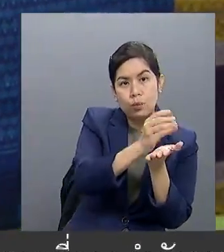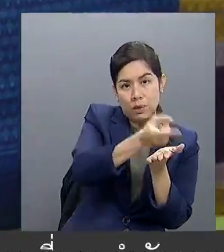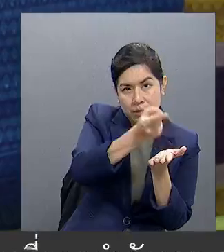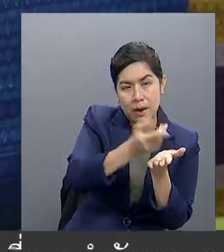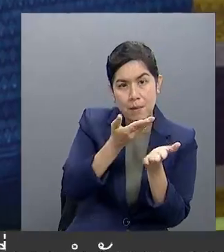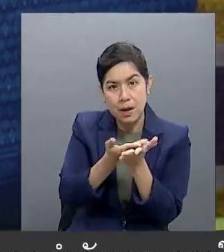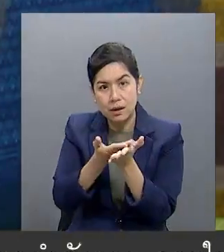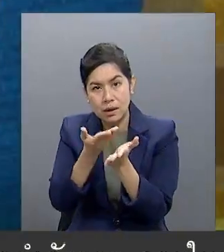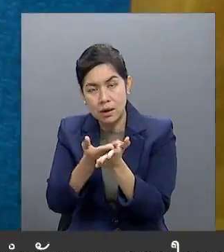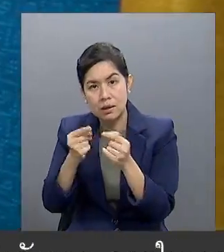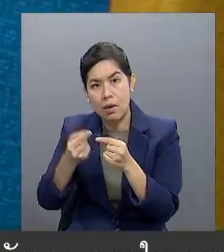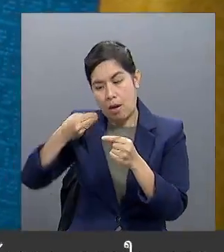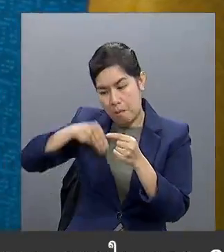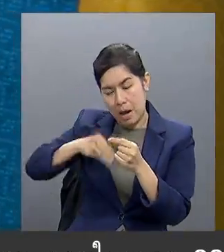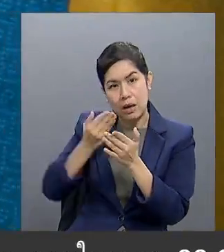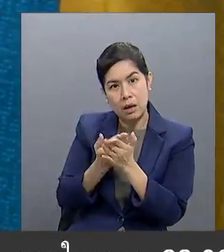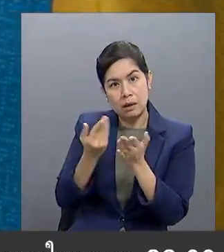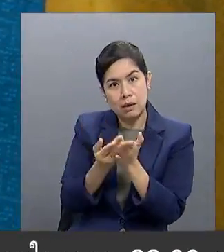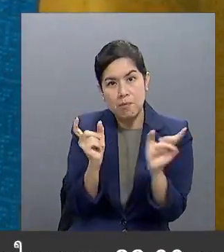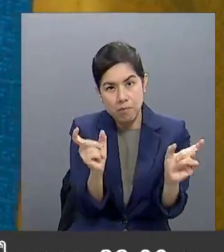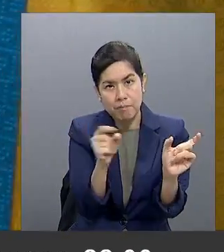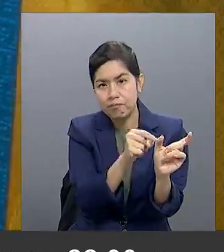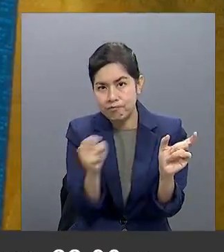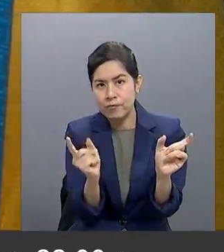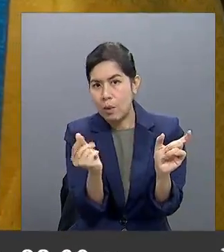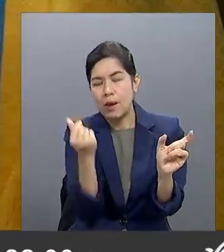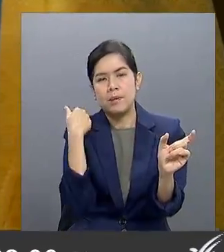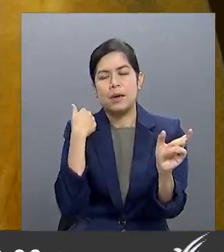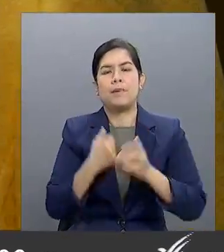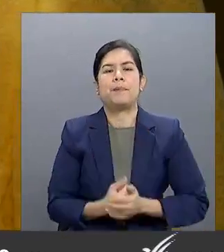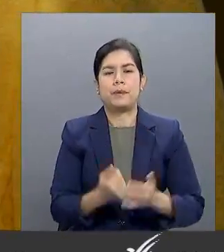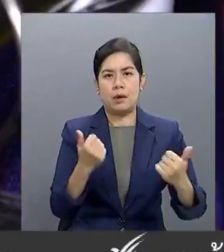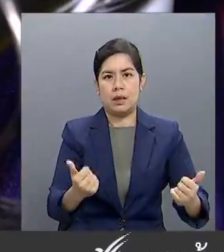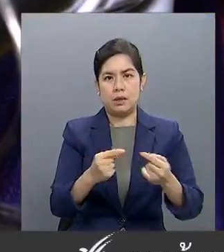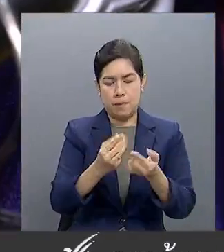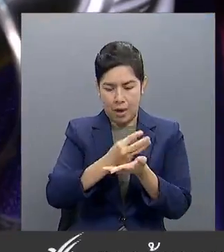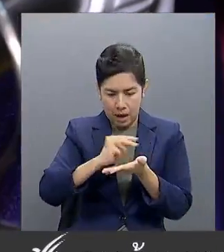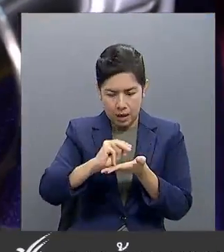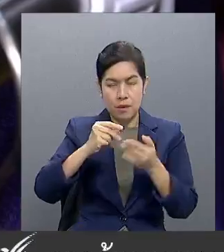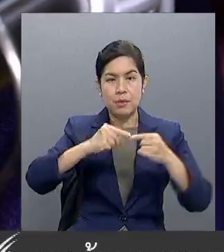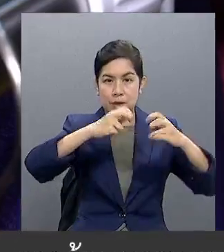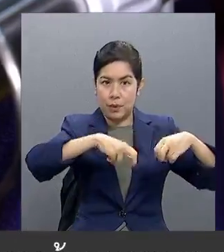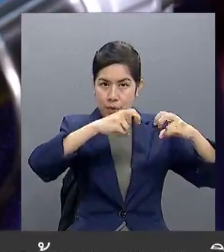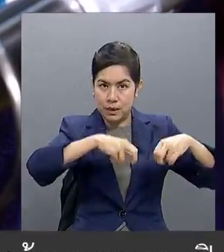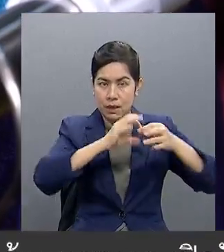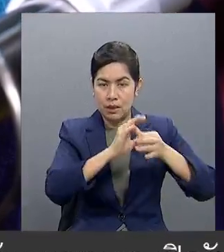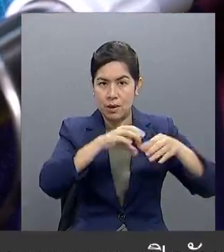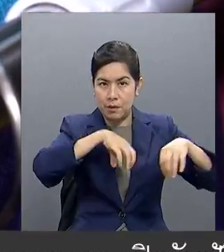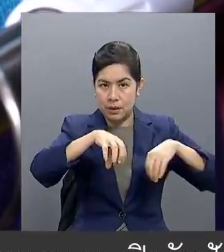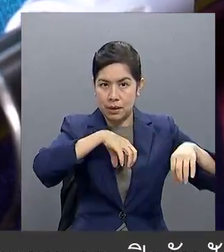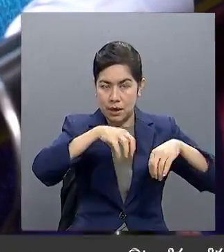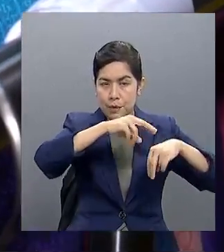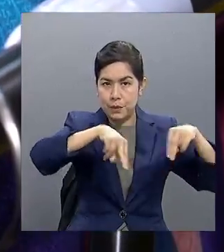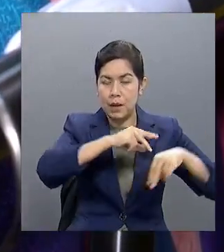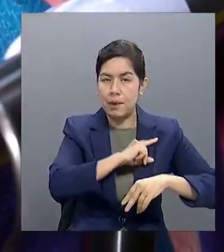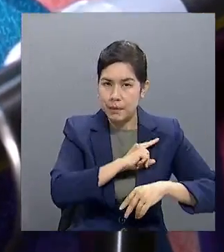จะทำงานวิจัยควบคู่ไปอีก2ตัวก็คือเป็นระบบกลไกในการบริหารจัดการทั้งหมดอีกงานวิจัยอีกชิ้นนึงอะ